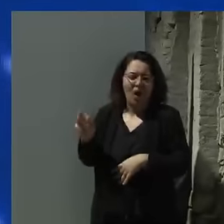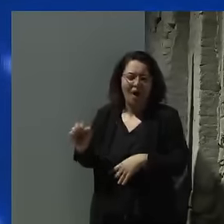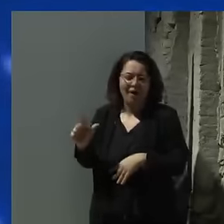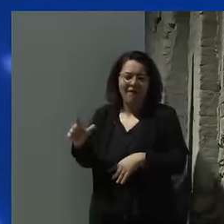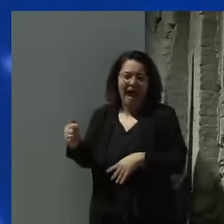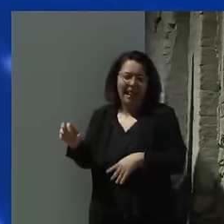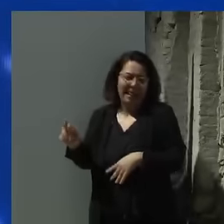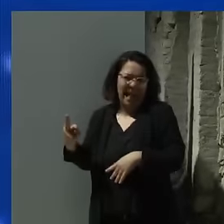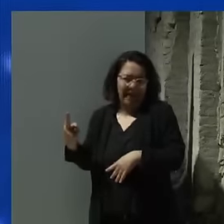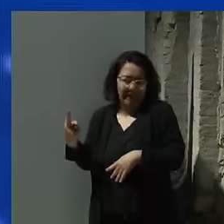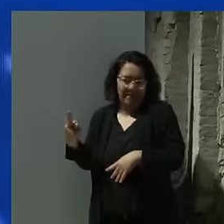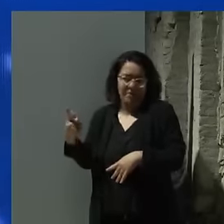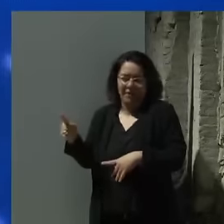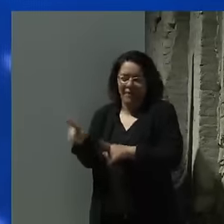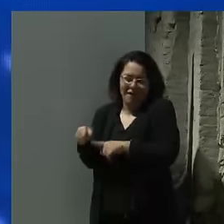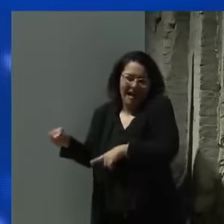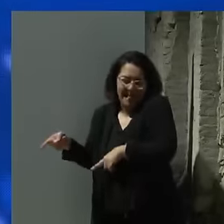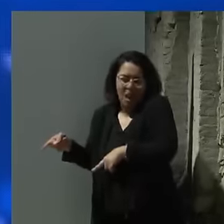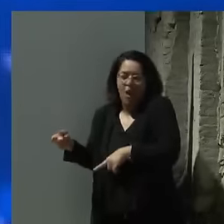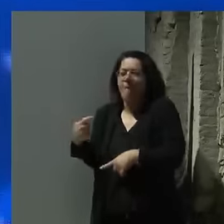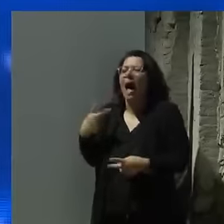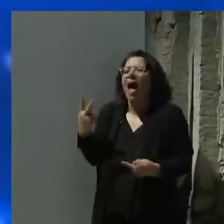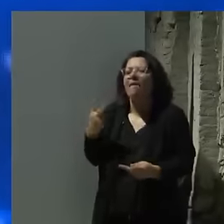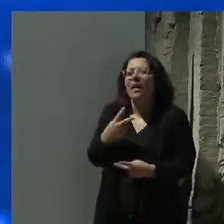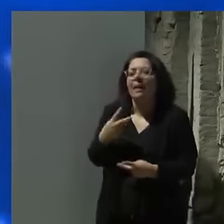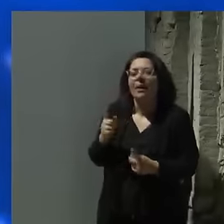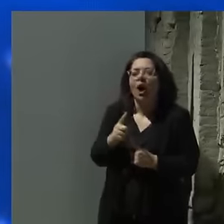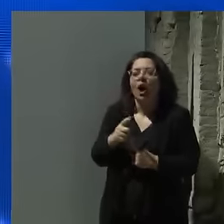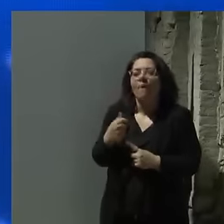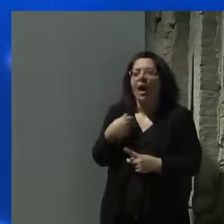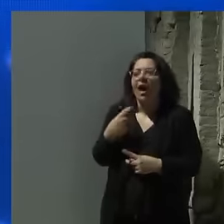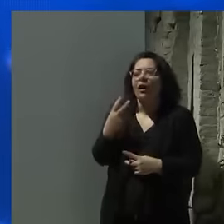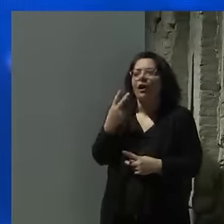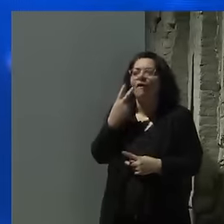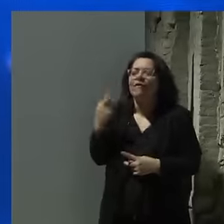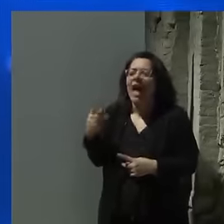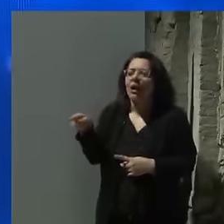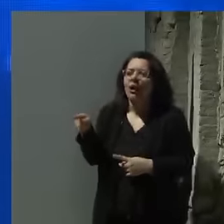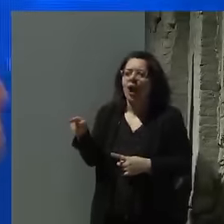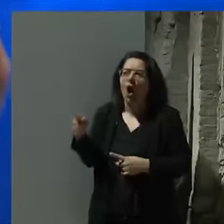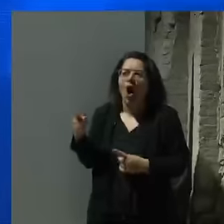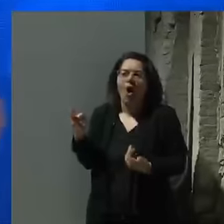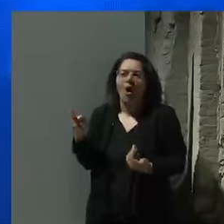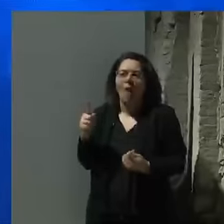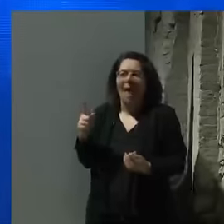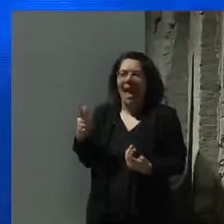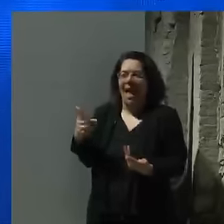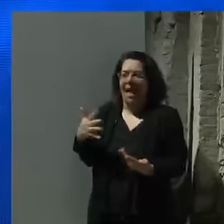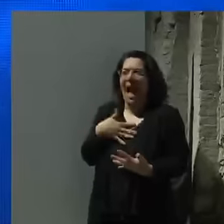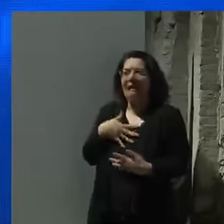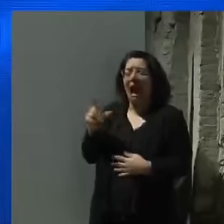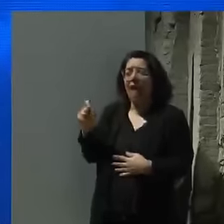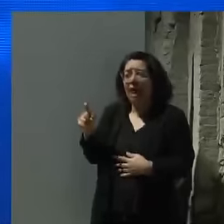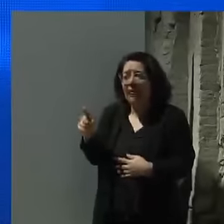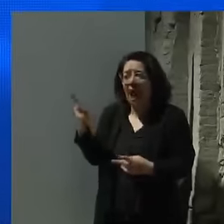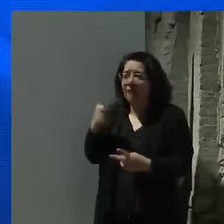l'odio assolutamente più, e ho sempre fatto fatica però a vedere un ragazzo di 20 anni così pienamente responsabile di una cosa così grossa come un omicidio.